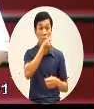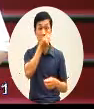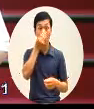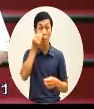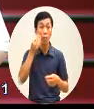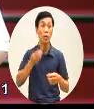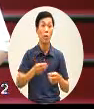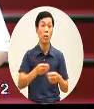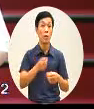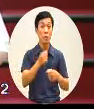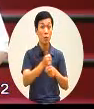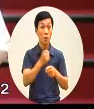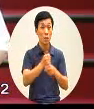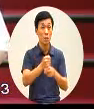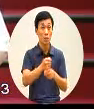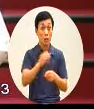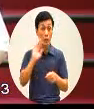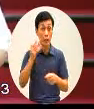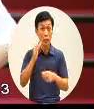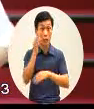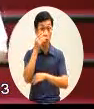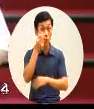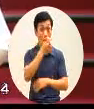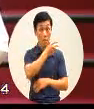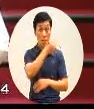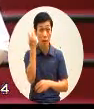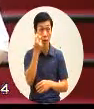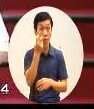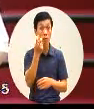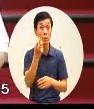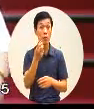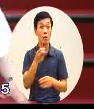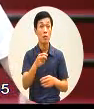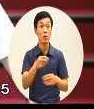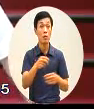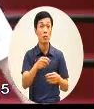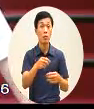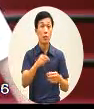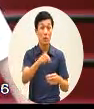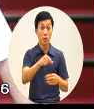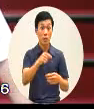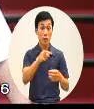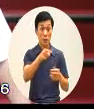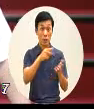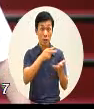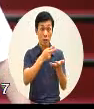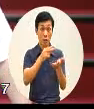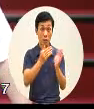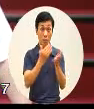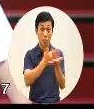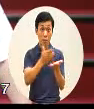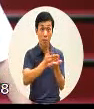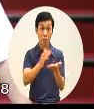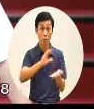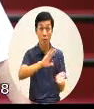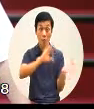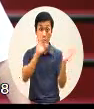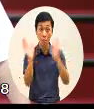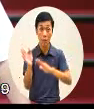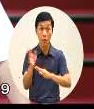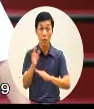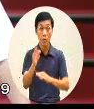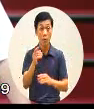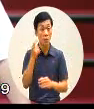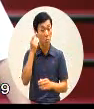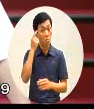果被查到，唔开来做换新的，这样的一个处理方式，我想是值得商